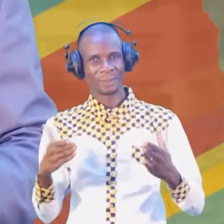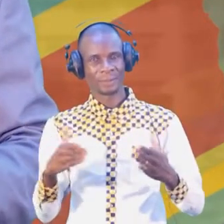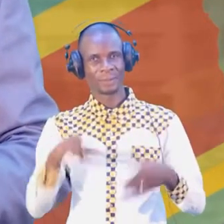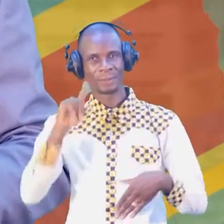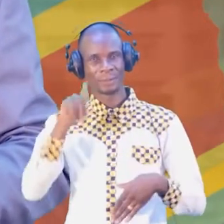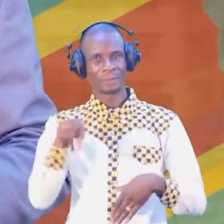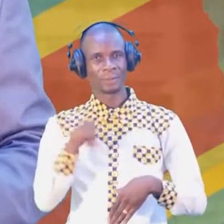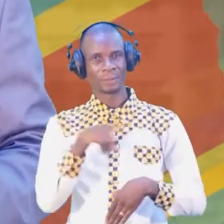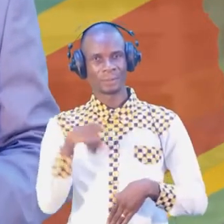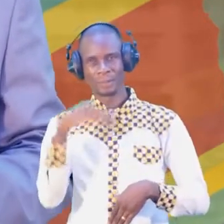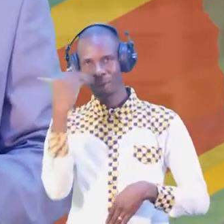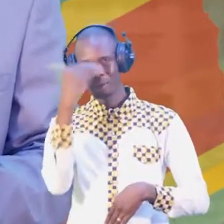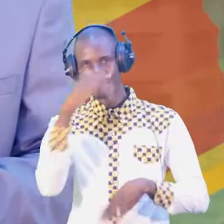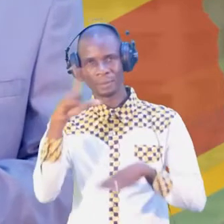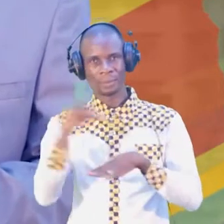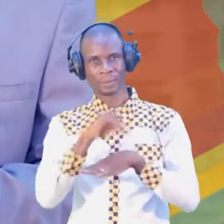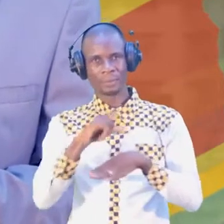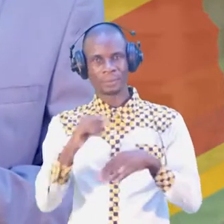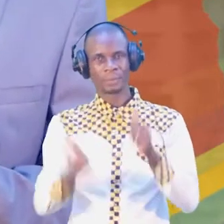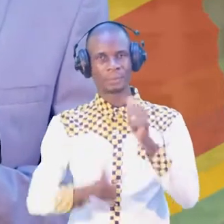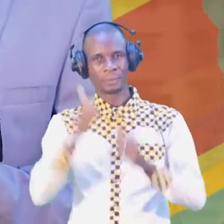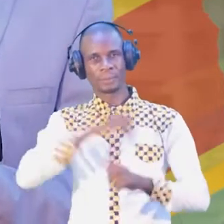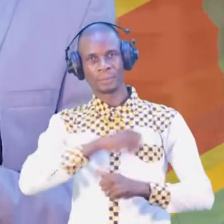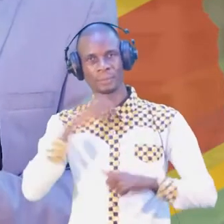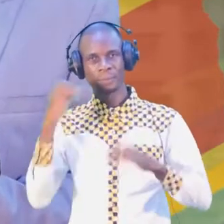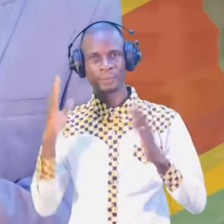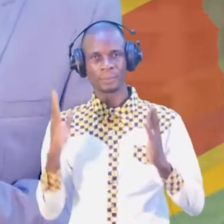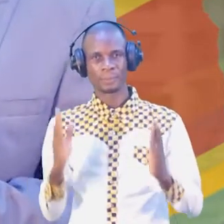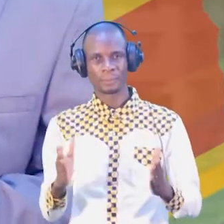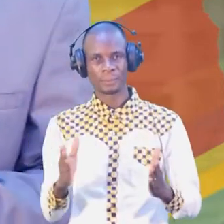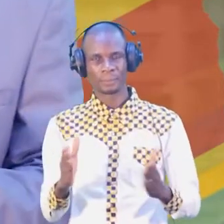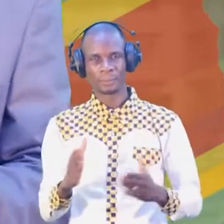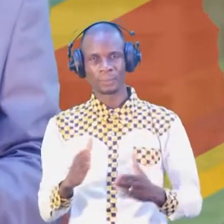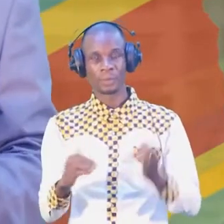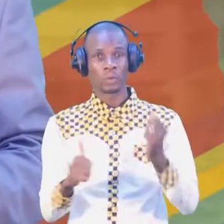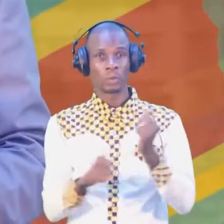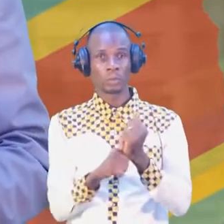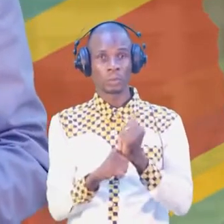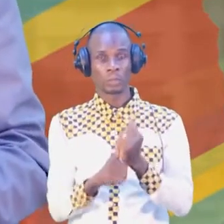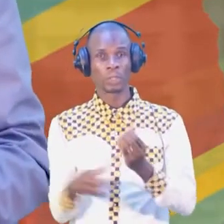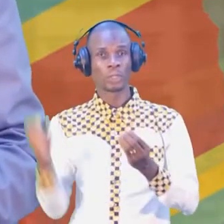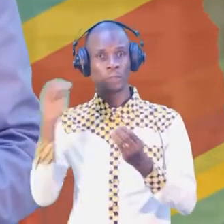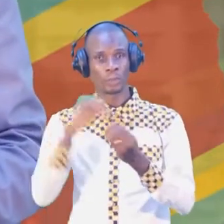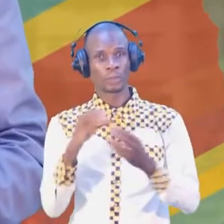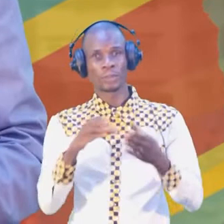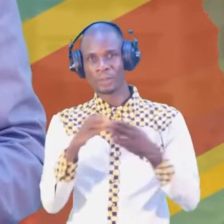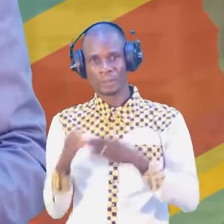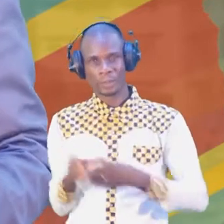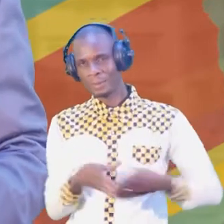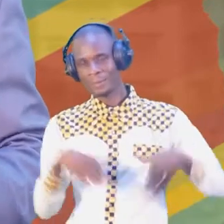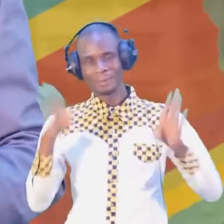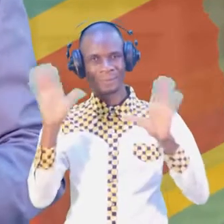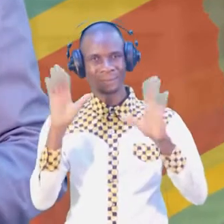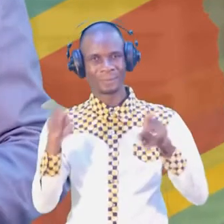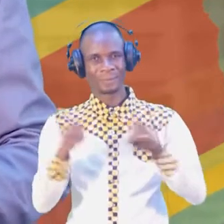Biblia, Na Manaka Oy Minene Ya Impact 2020, Na Mama Ali Kambote Balongi